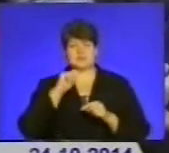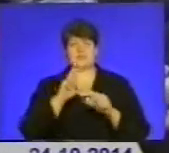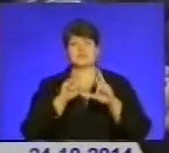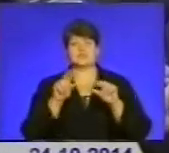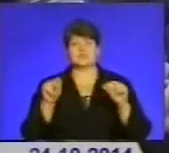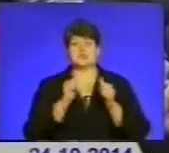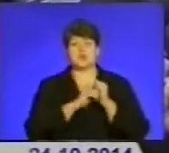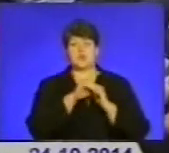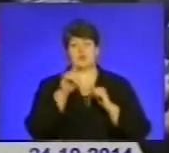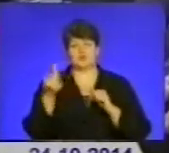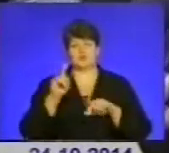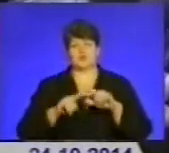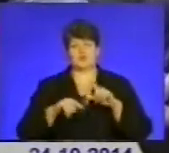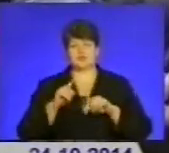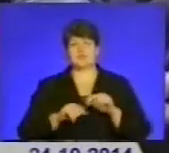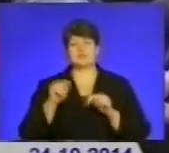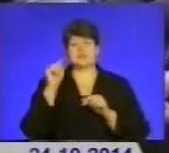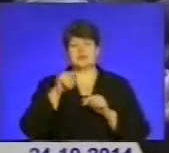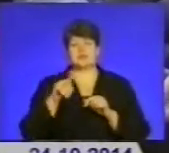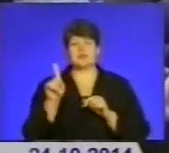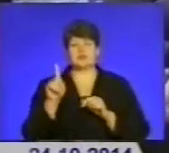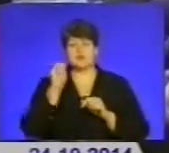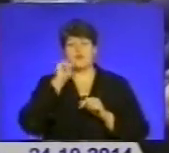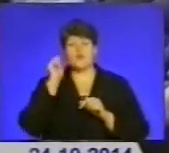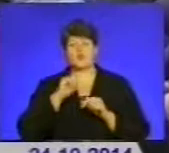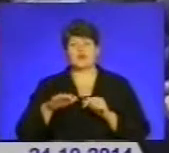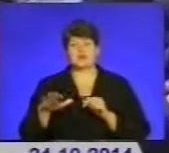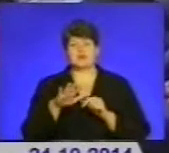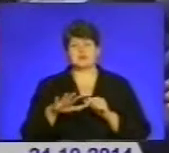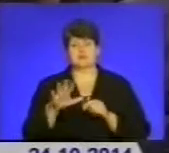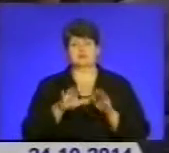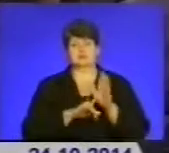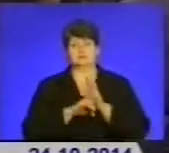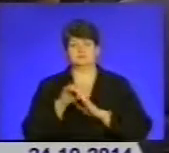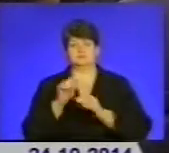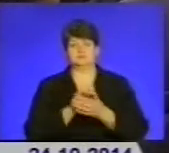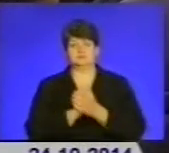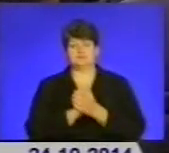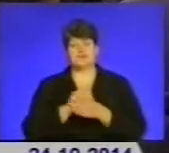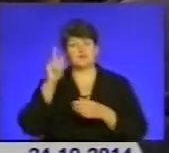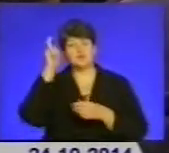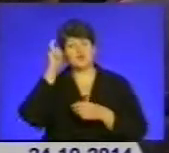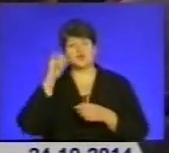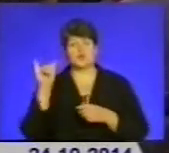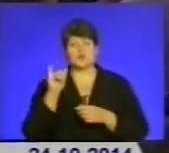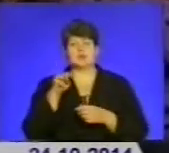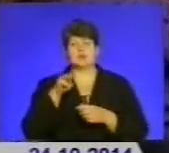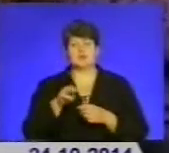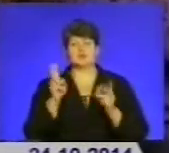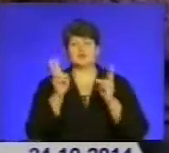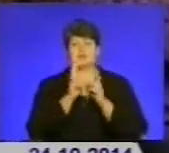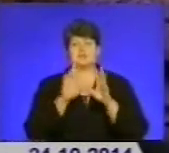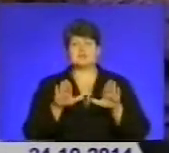щастя кожної родини, за те, щоб в Україні нарешті наступив мир. У Жорткові Юлія Тимошенко зустрілася з